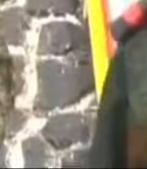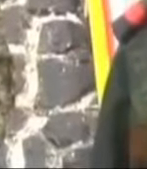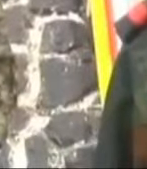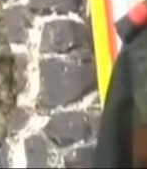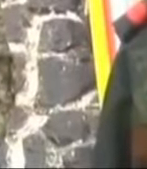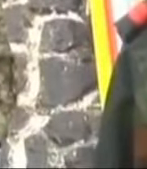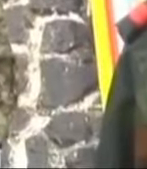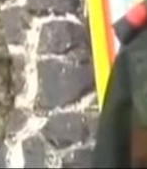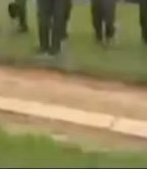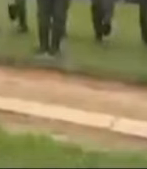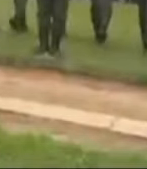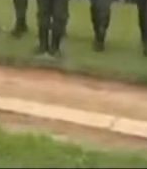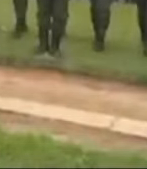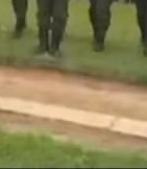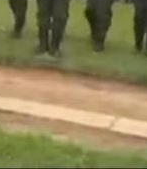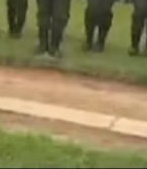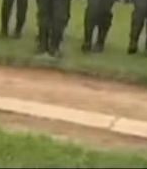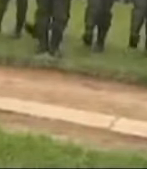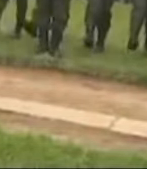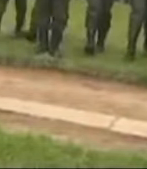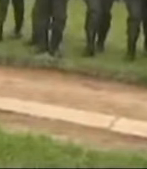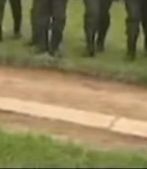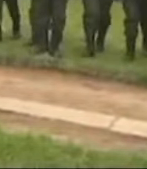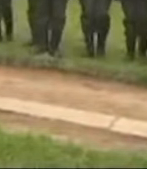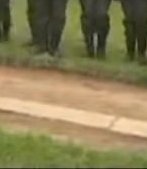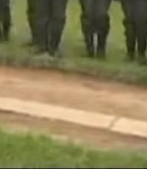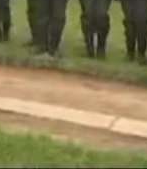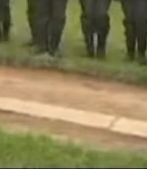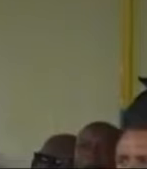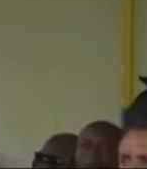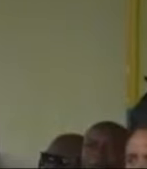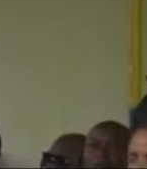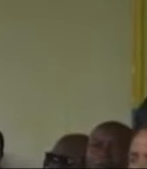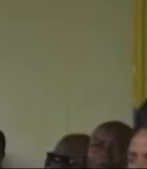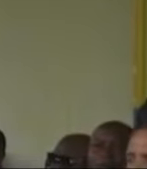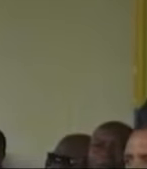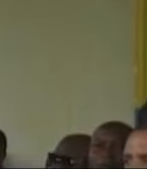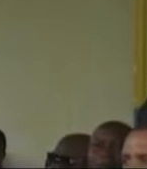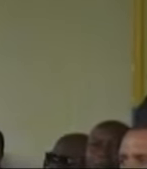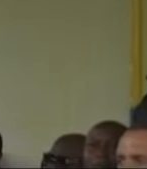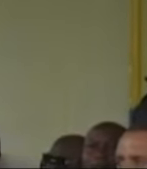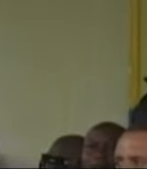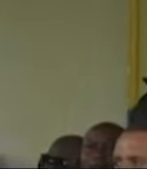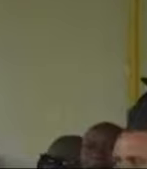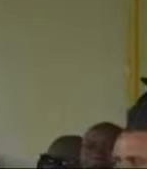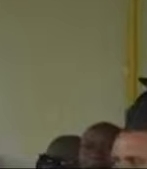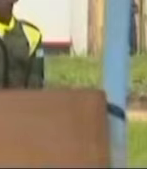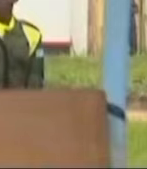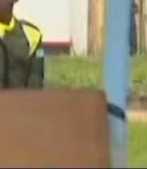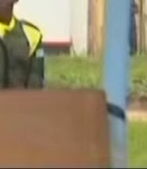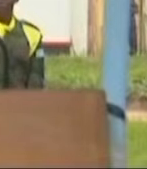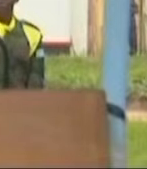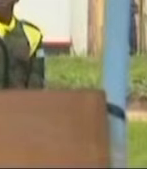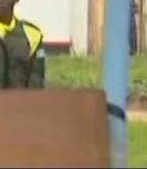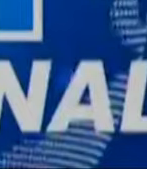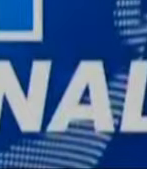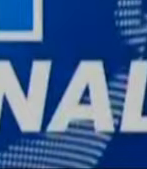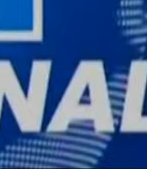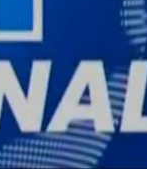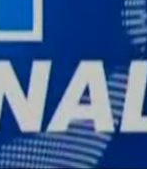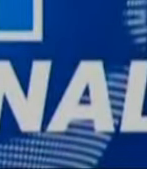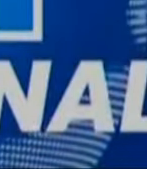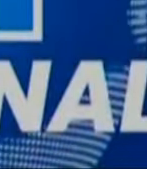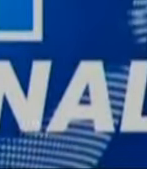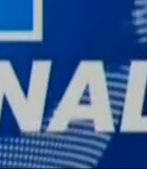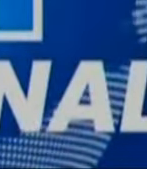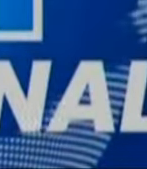le vice-premier ministre, ministre de la Défense nationale et des anciens combattants, Jean-Pierre Bemba Gombo, a fait le déplacement de Kananga.